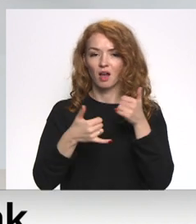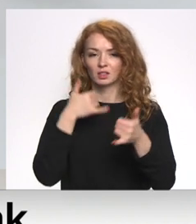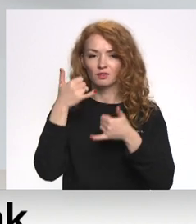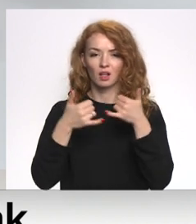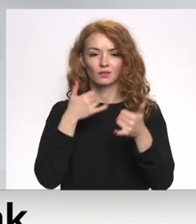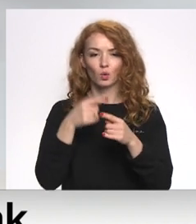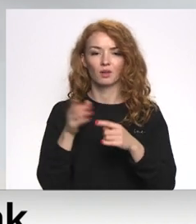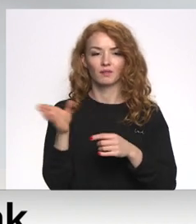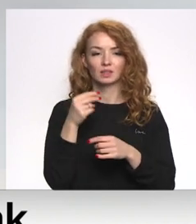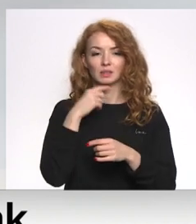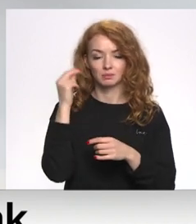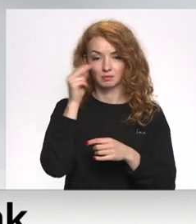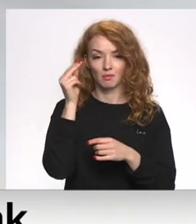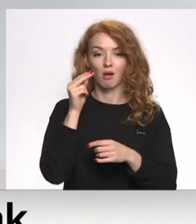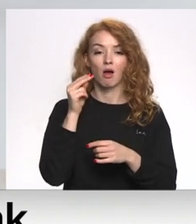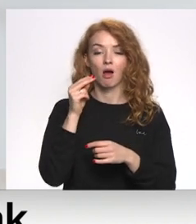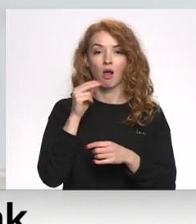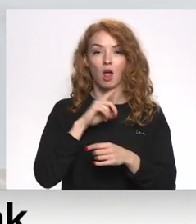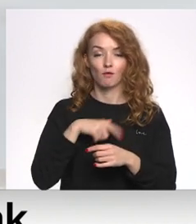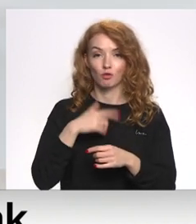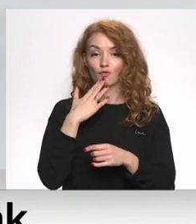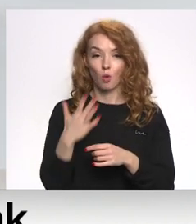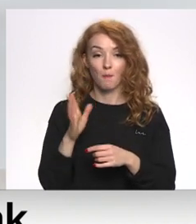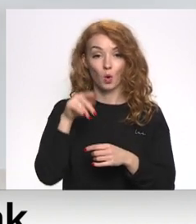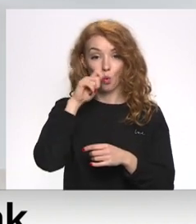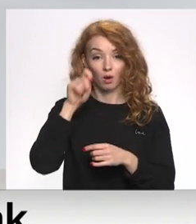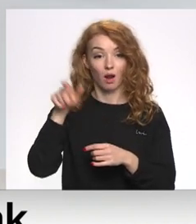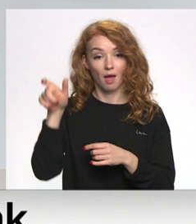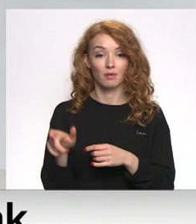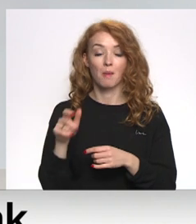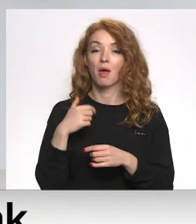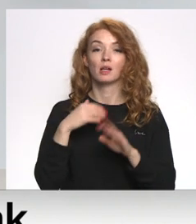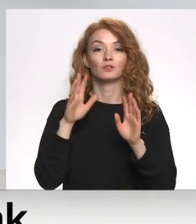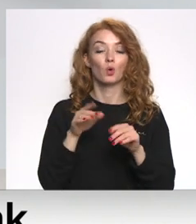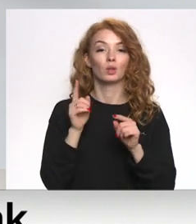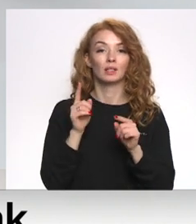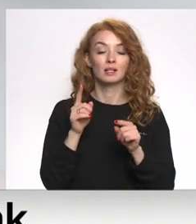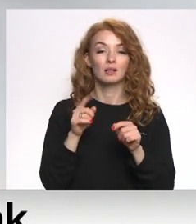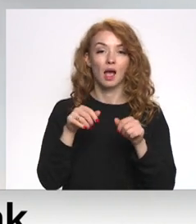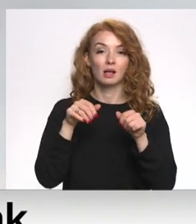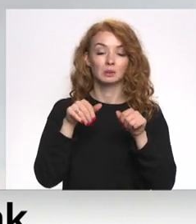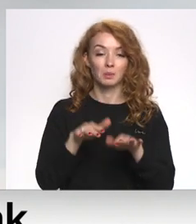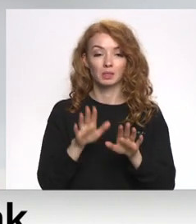zvano un visi grib valodu. Par ukraiņiem, ja tas ir, es atkal varu spriest tikai integrācijas